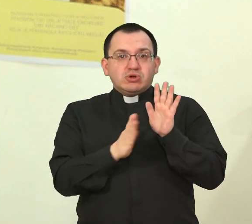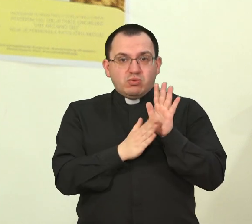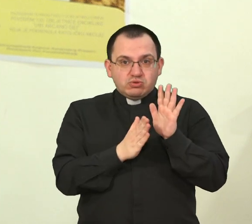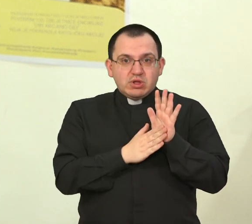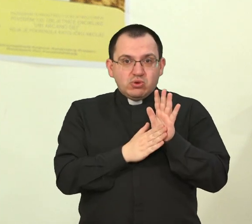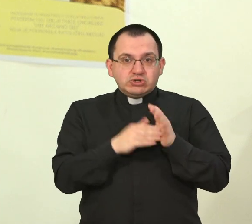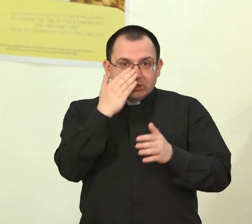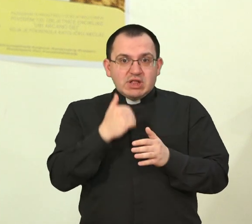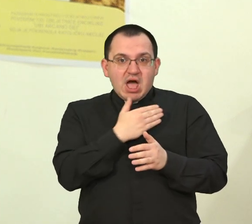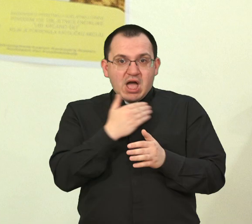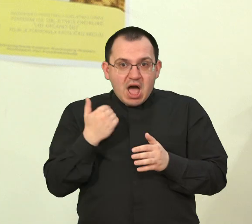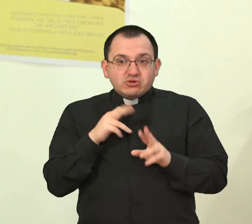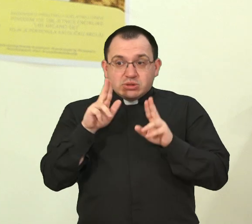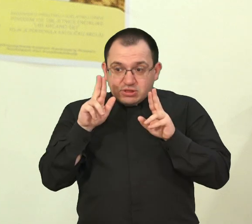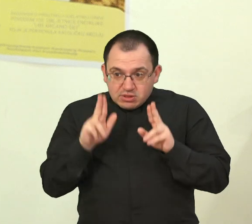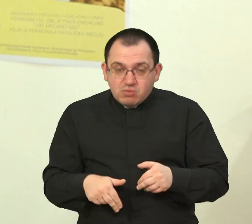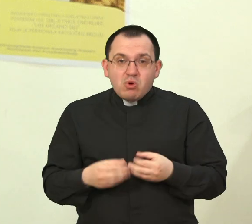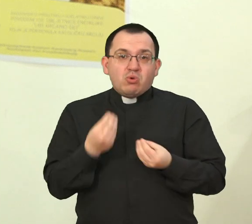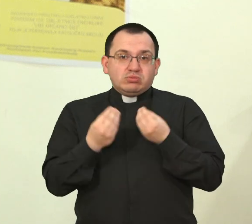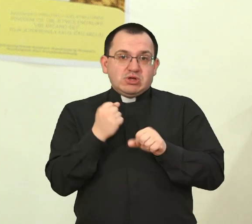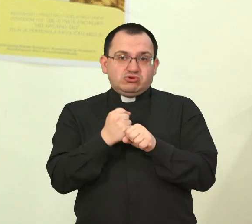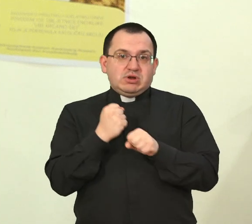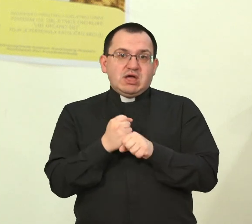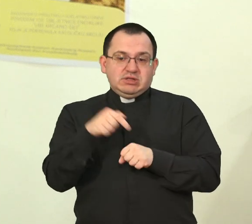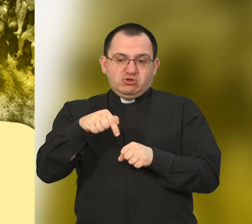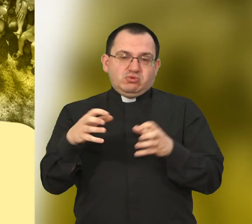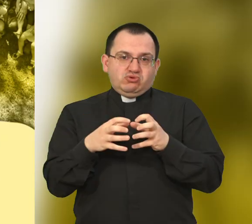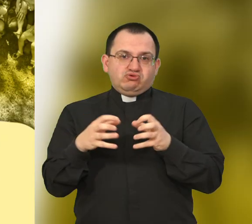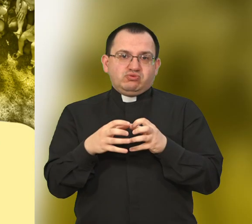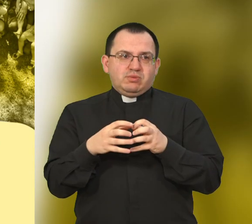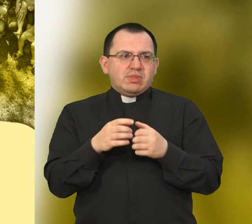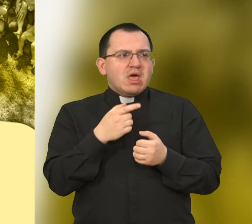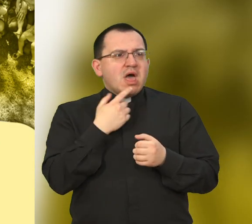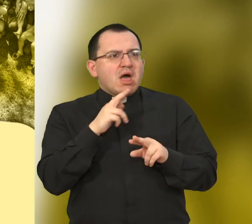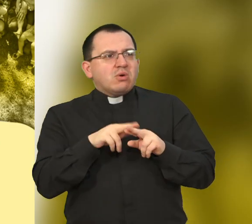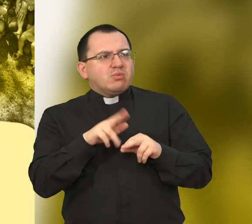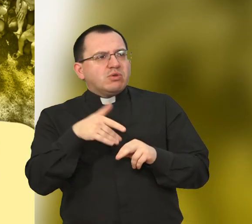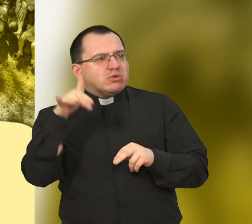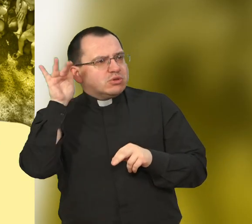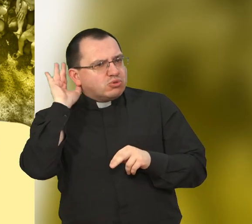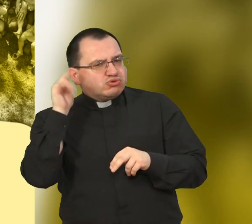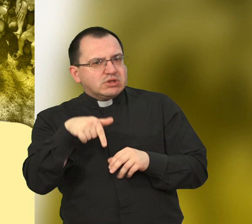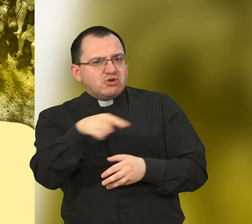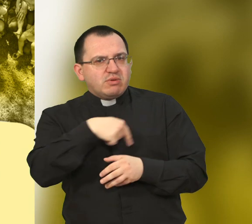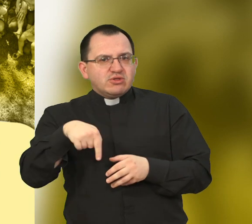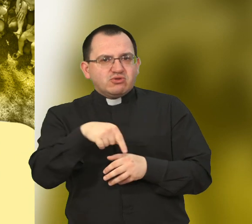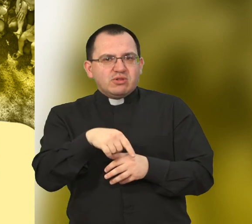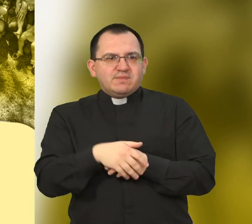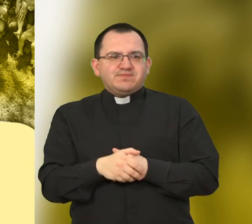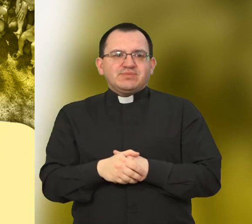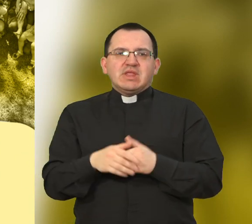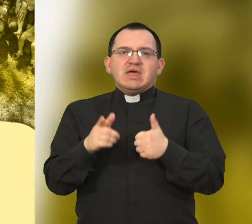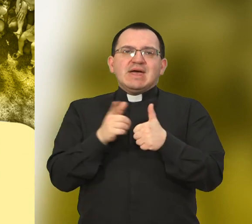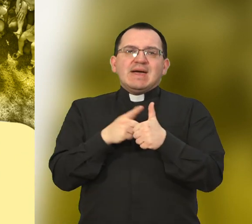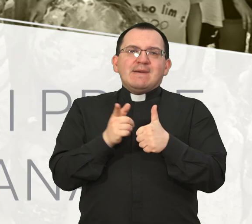katolici zaista imaju što raditi i što pokazati u današnjem društvu. Koga ćemo to moći slušati na prvom okruglom stolu? Prvi